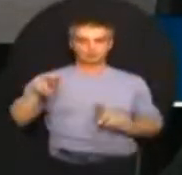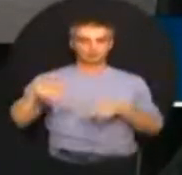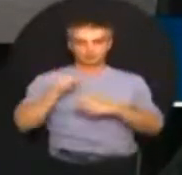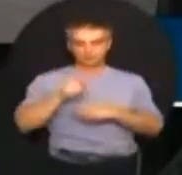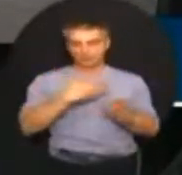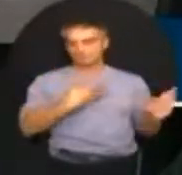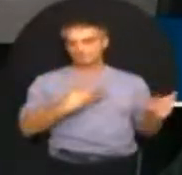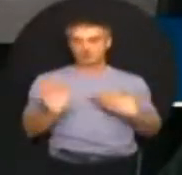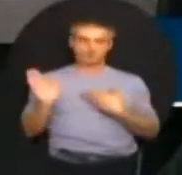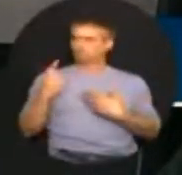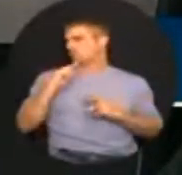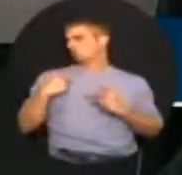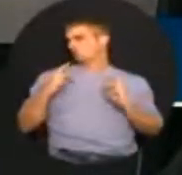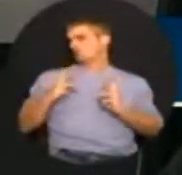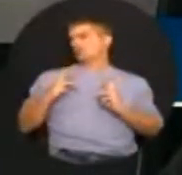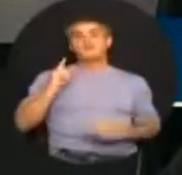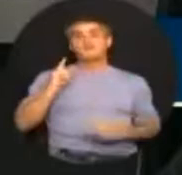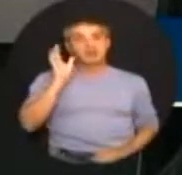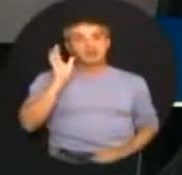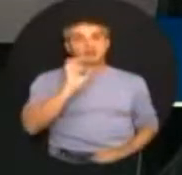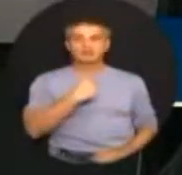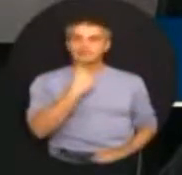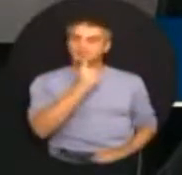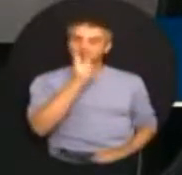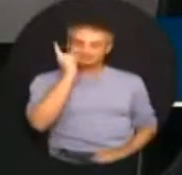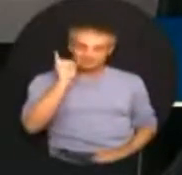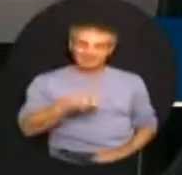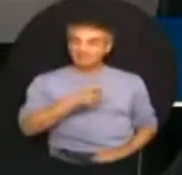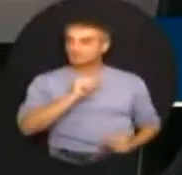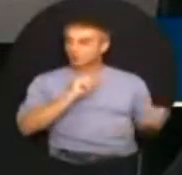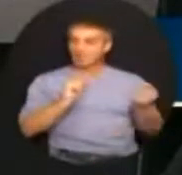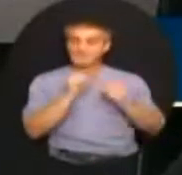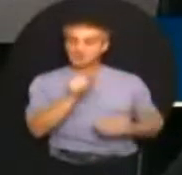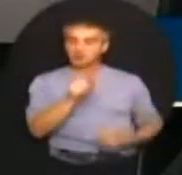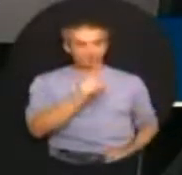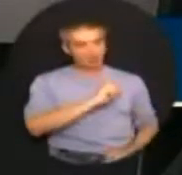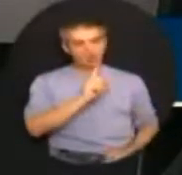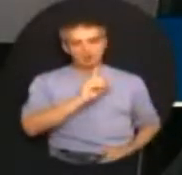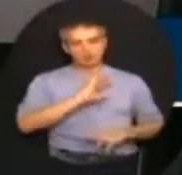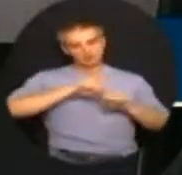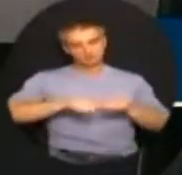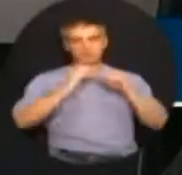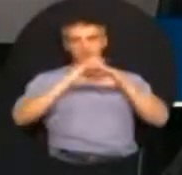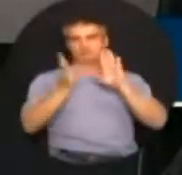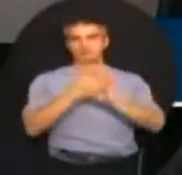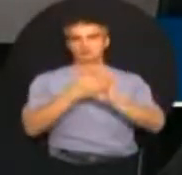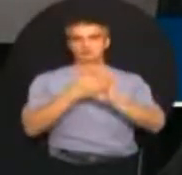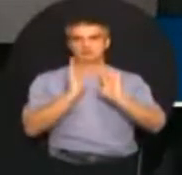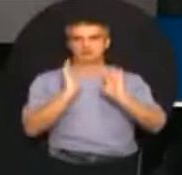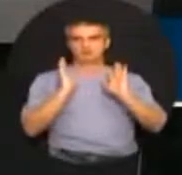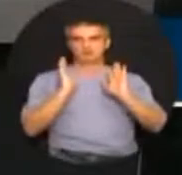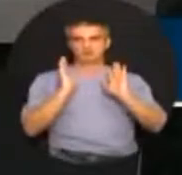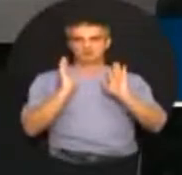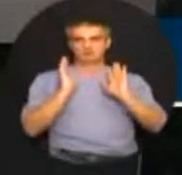והכל יהיה בסדר. יחד עם זה, אני אומרת, צריך עם כל הוויכוח הזה, לא לשפוך את התינוק עם המים, ולשפוך את כבודם